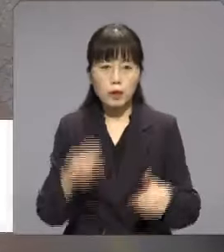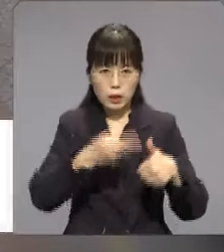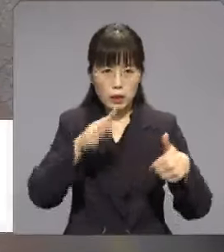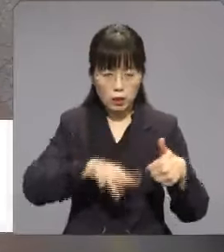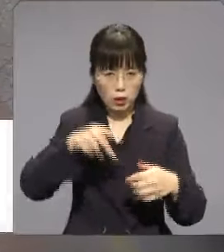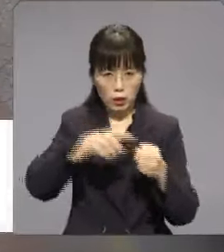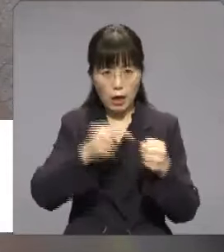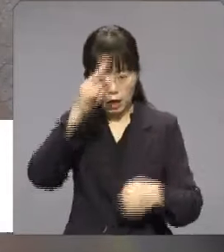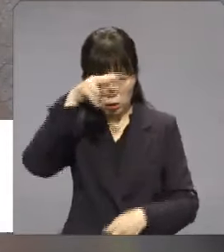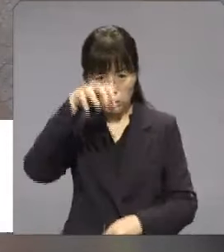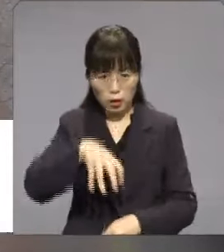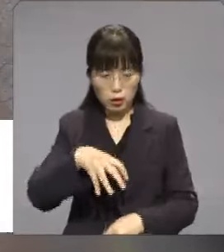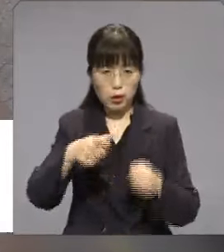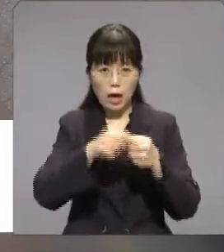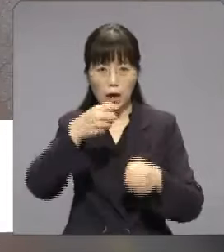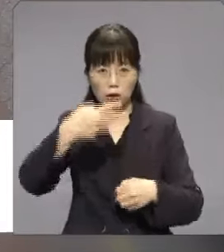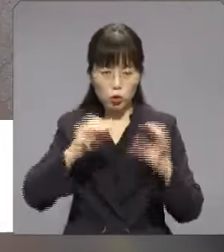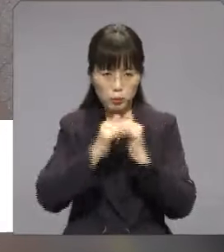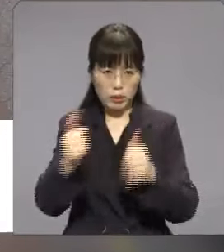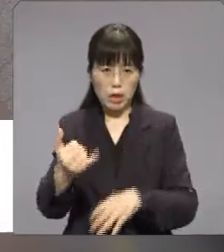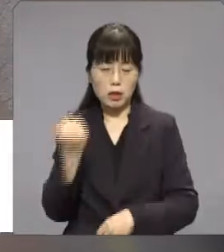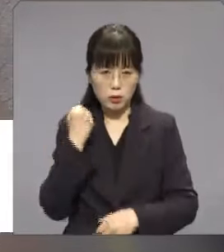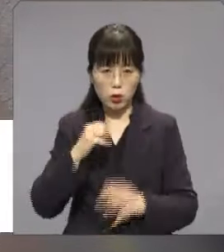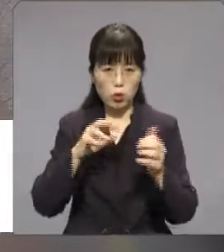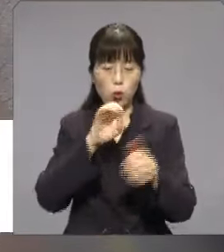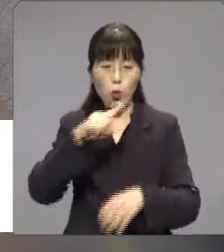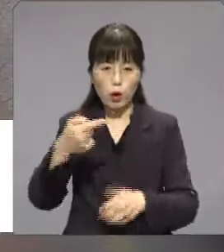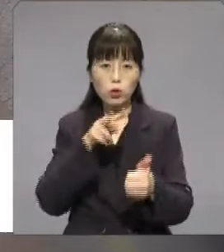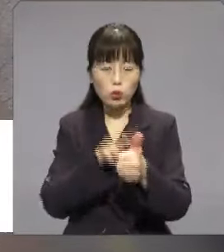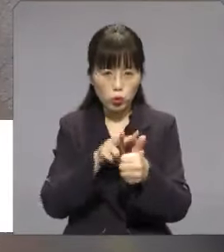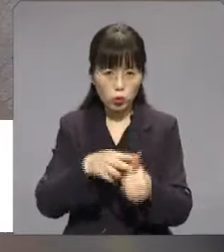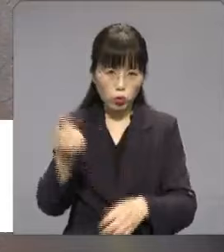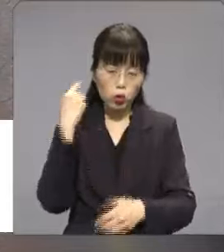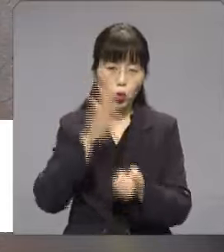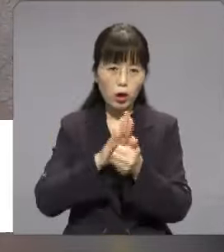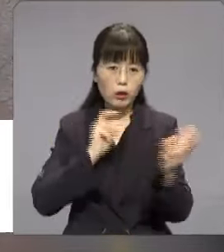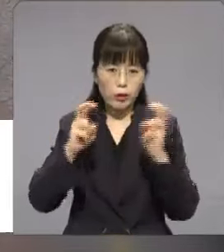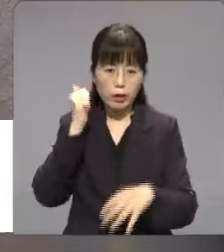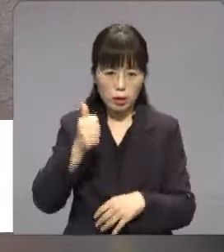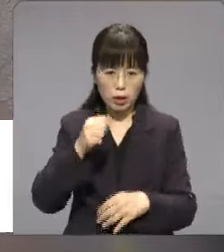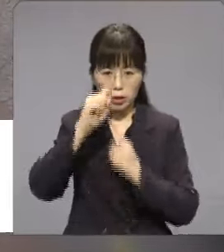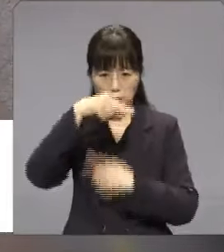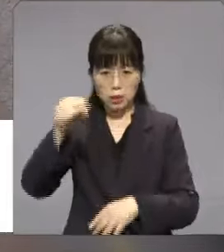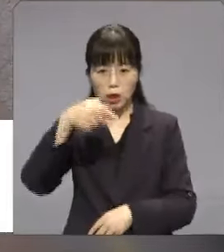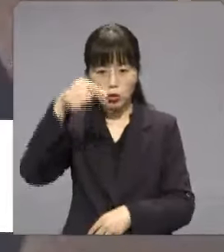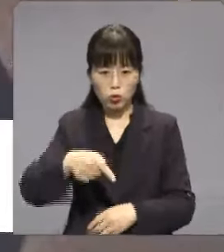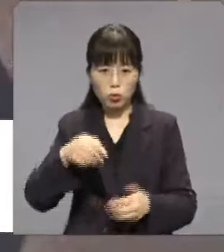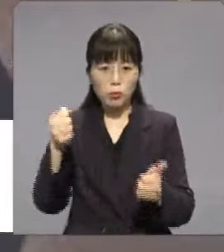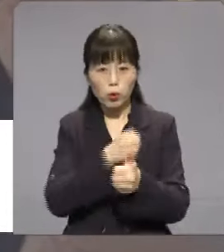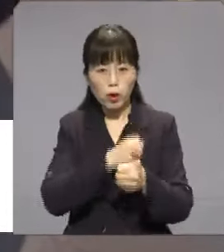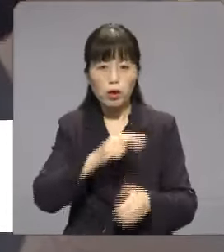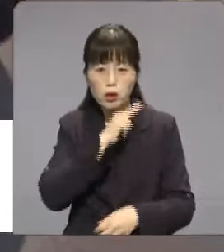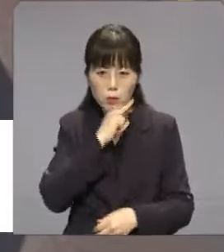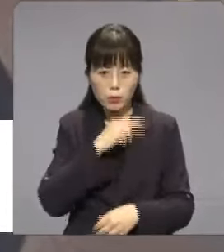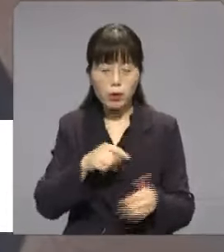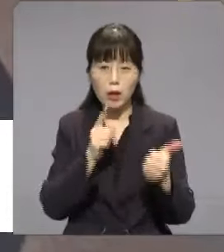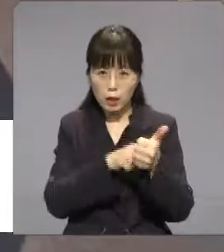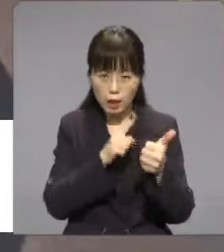인천 개양 경찰서가 계양을 국민의 힘 원희룡 후보 후원 회장인 이천수 전 축구 국가대표를 폭행한 혐의로 60대